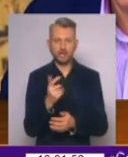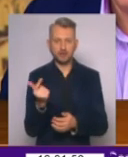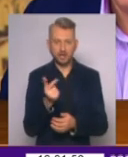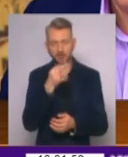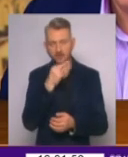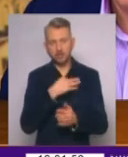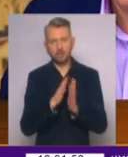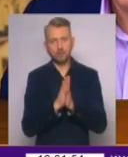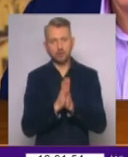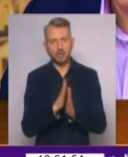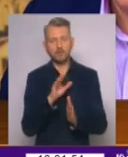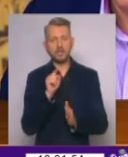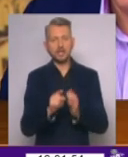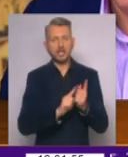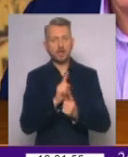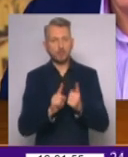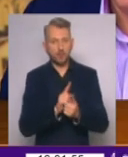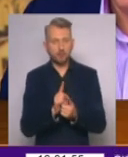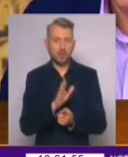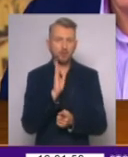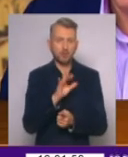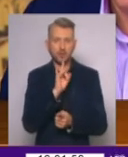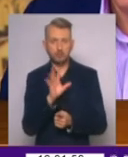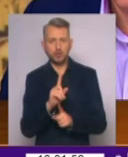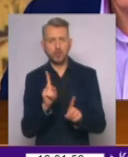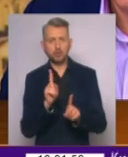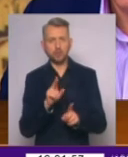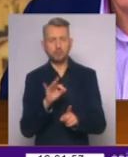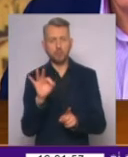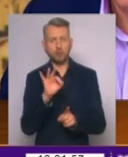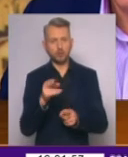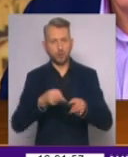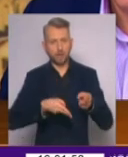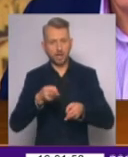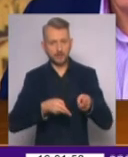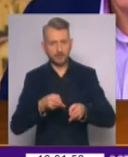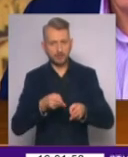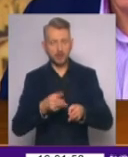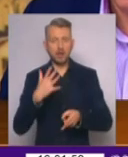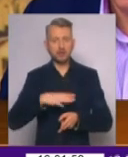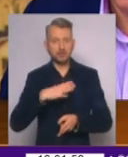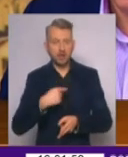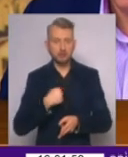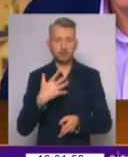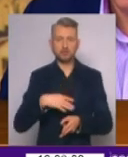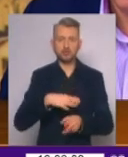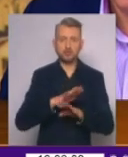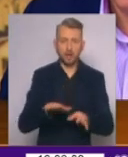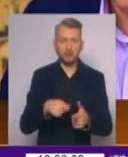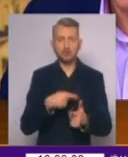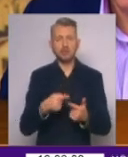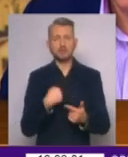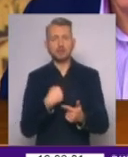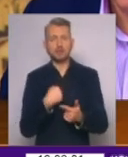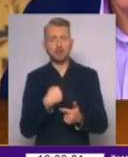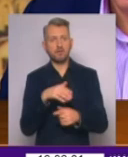Скажіть, пожалуйста, в цій реформі буде що-небудь по поводу операцій? ждати мені, не ждати, чи мені десь